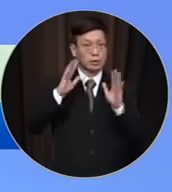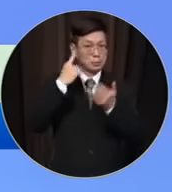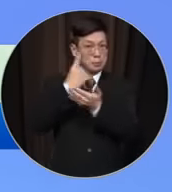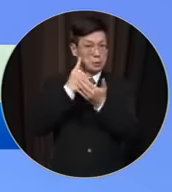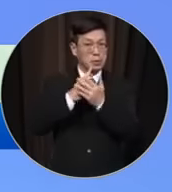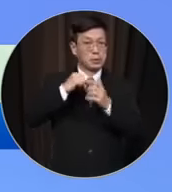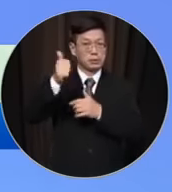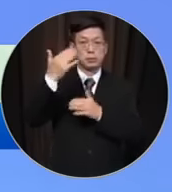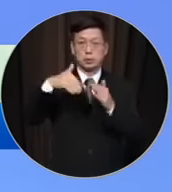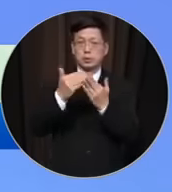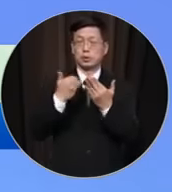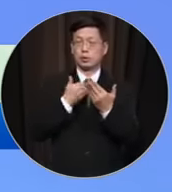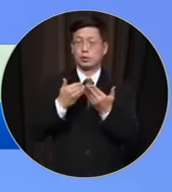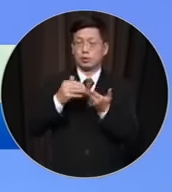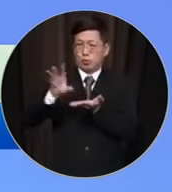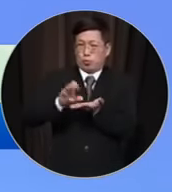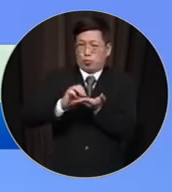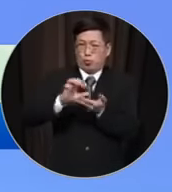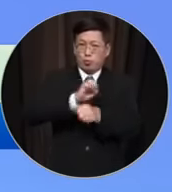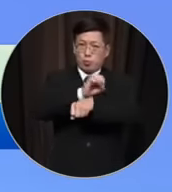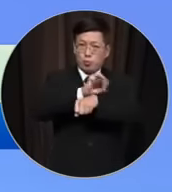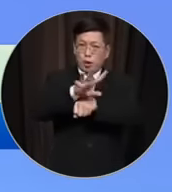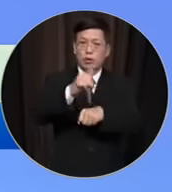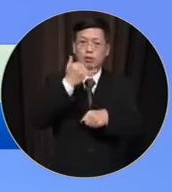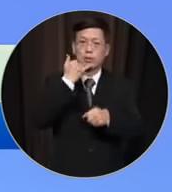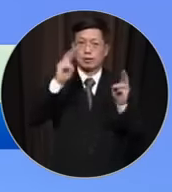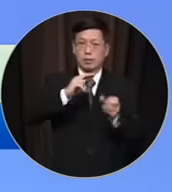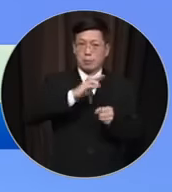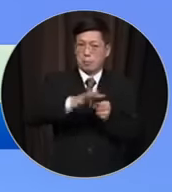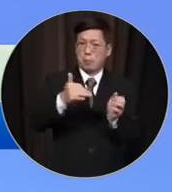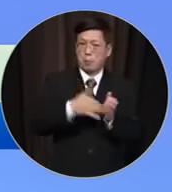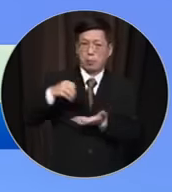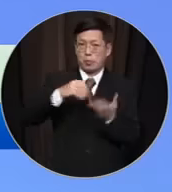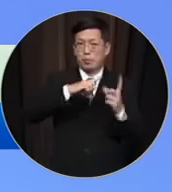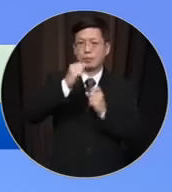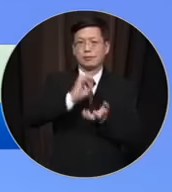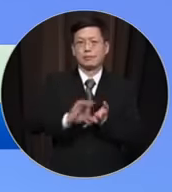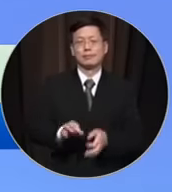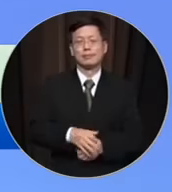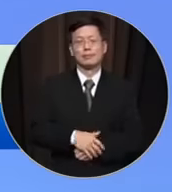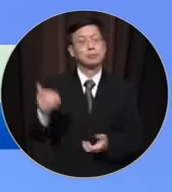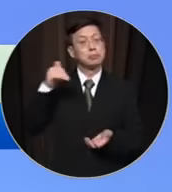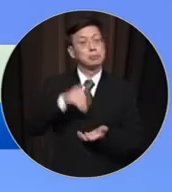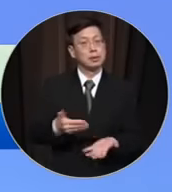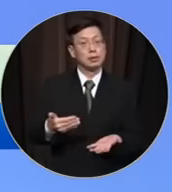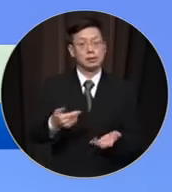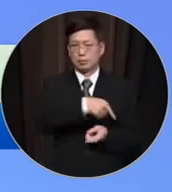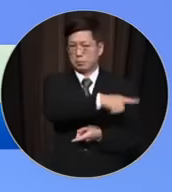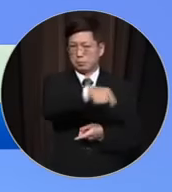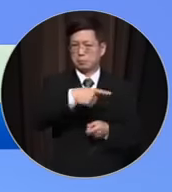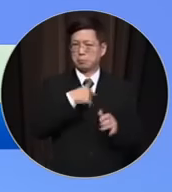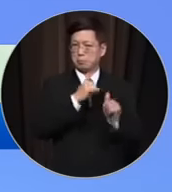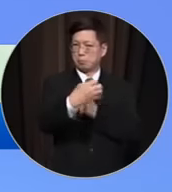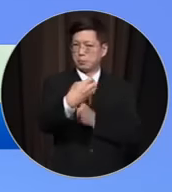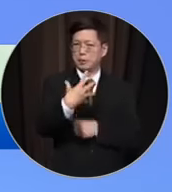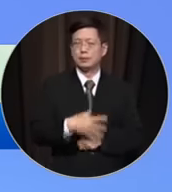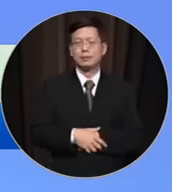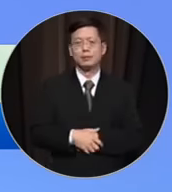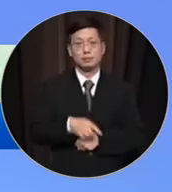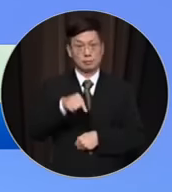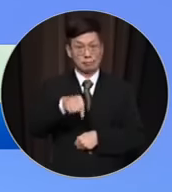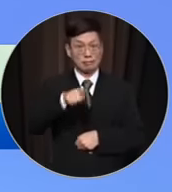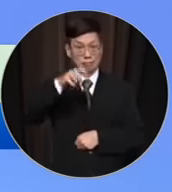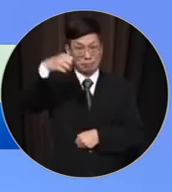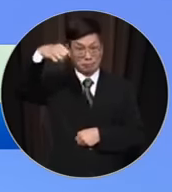够充电充饱，然后他可以带回家去使用。结果当地的人跟我讲说，这